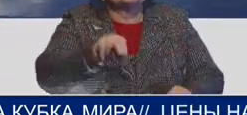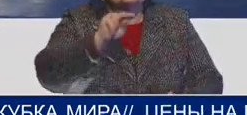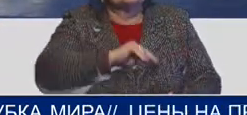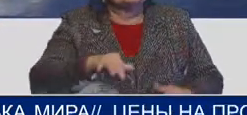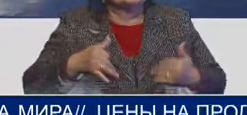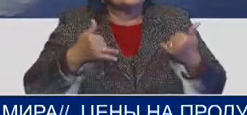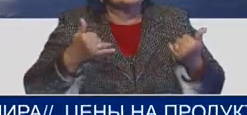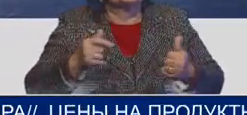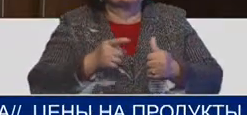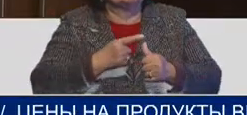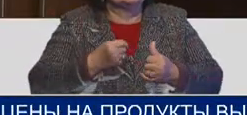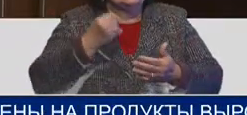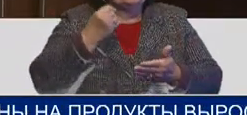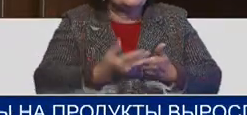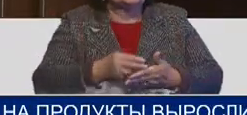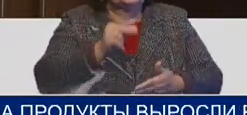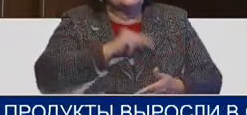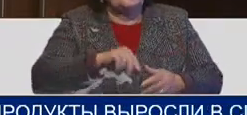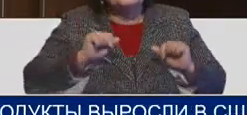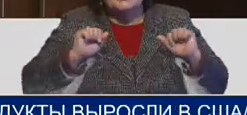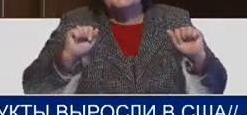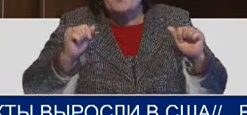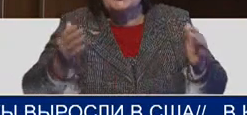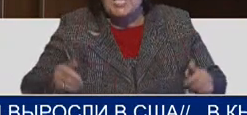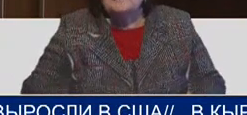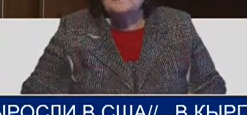үшін» – звания почетного работника спорта.